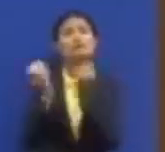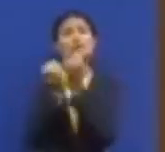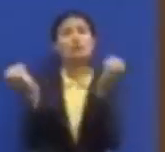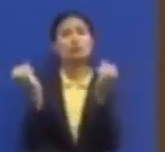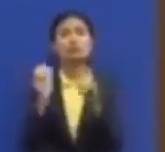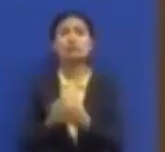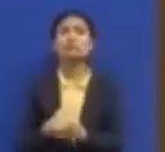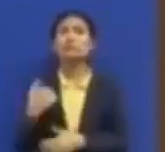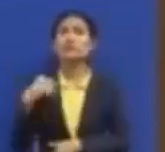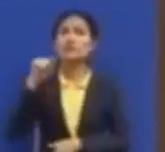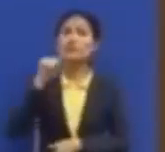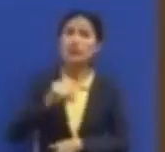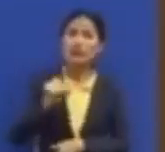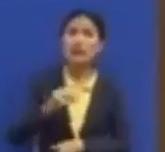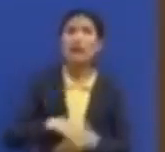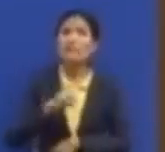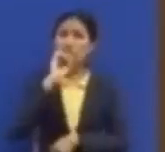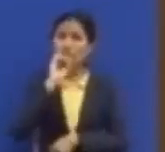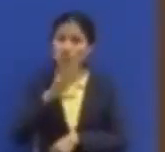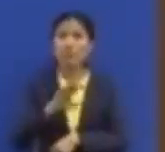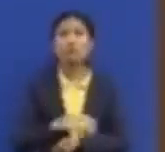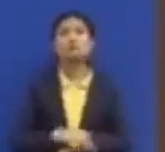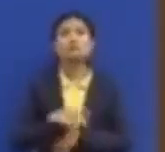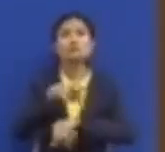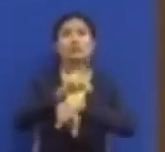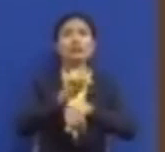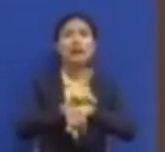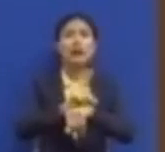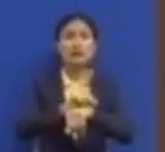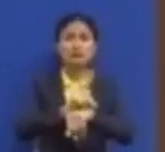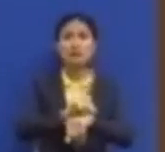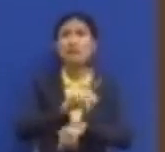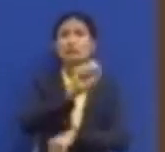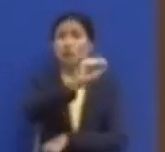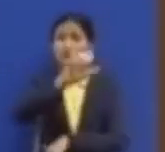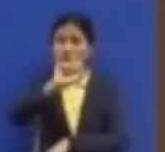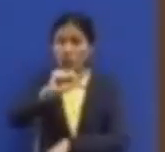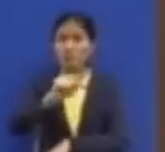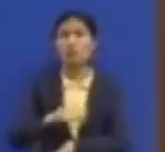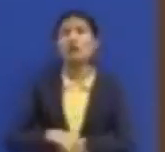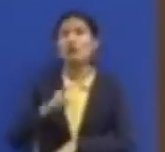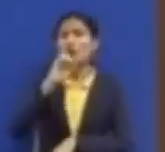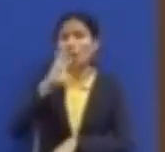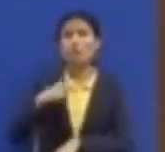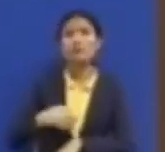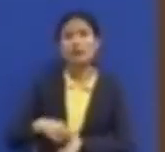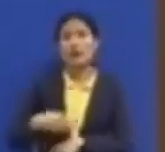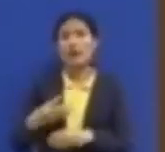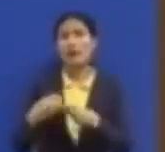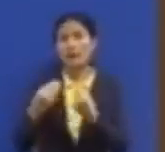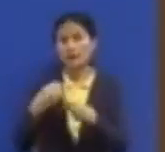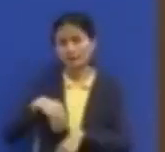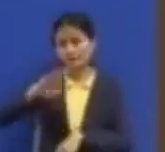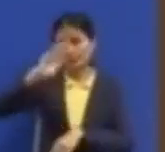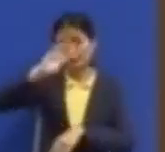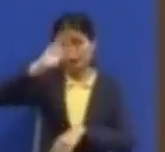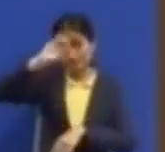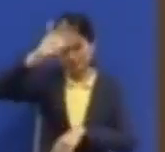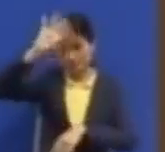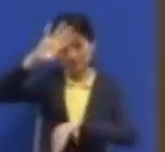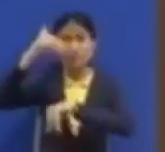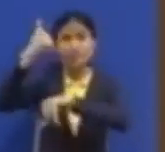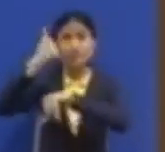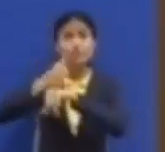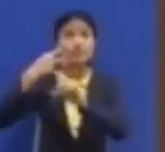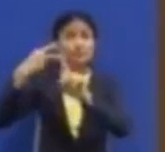ประธานสภาผู้แทนราษฎรให้นายธนาธรจึงรุ่งเรืองกิจสมาชิกสภาผู้แทนราษฎ